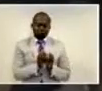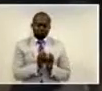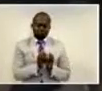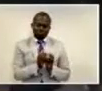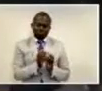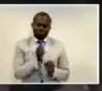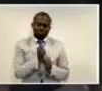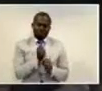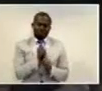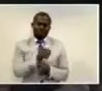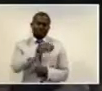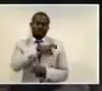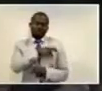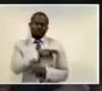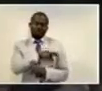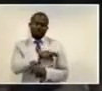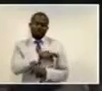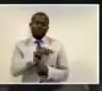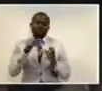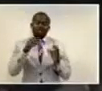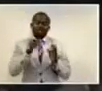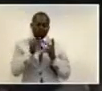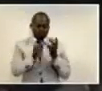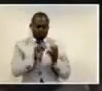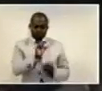ugakora inyungu nini ku tuntu duke